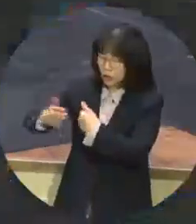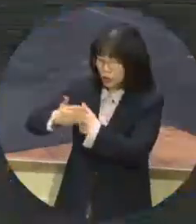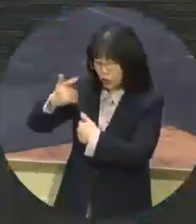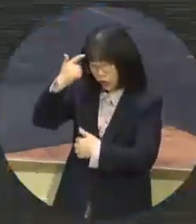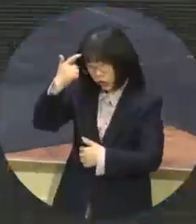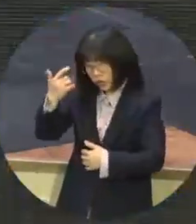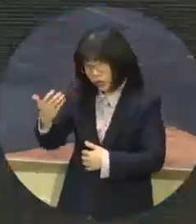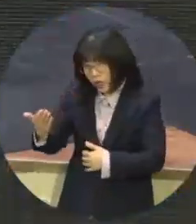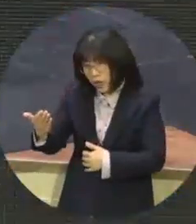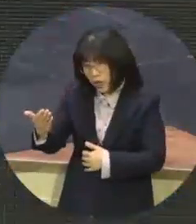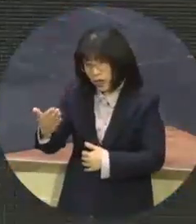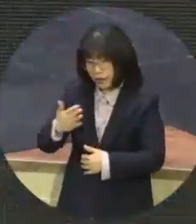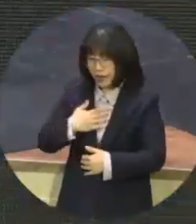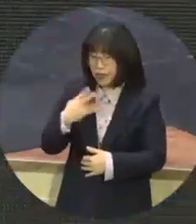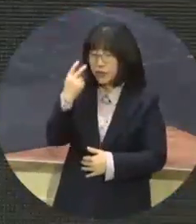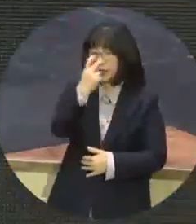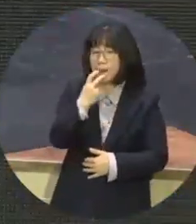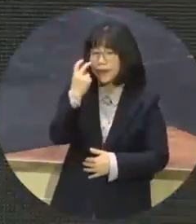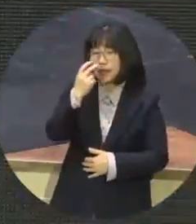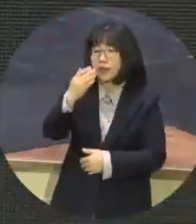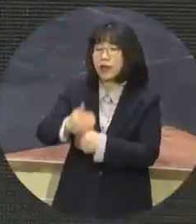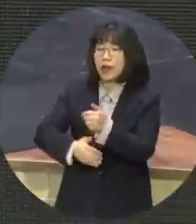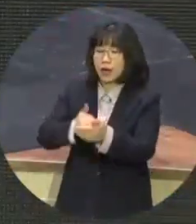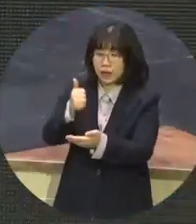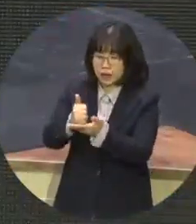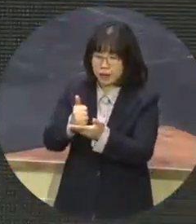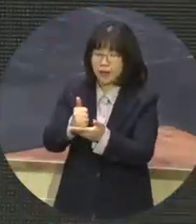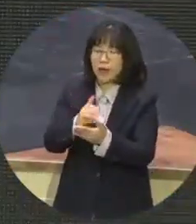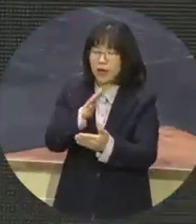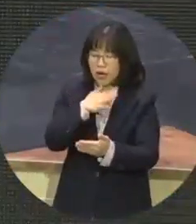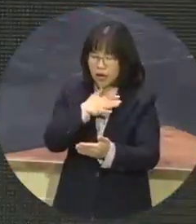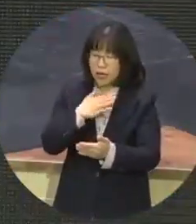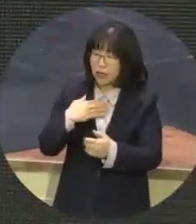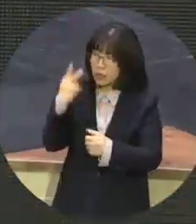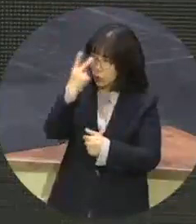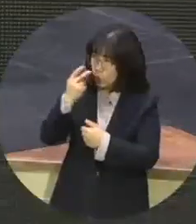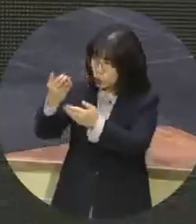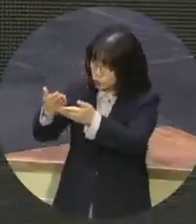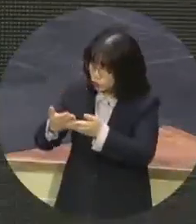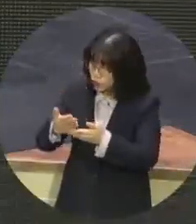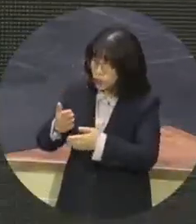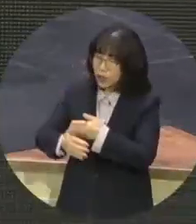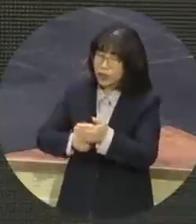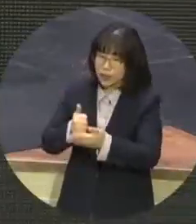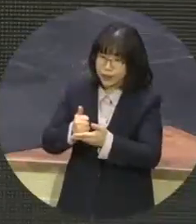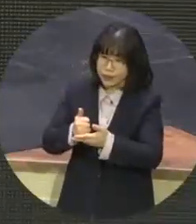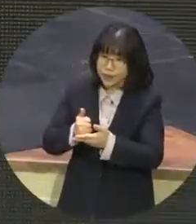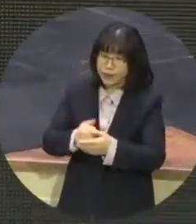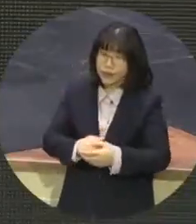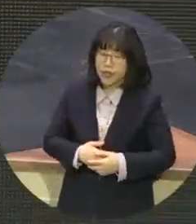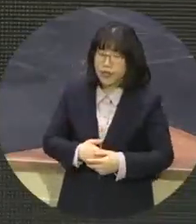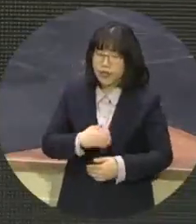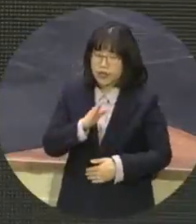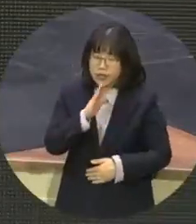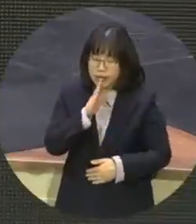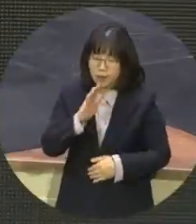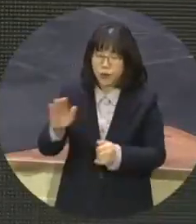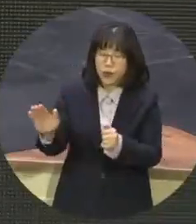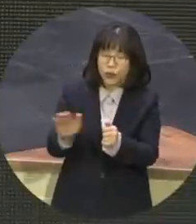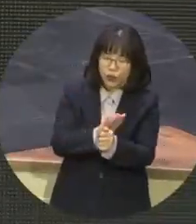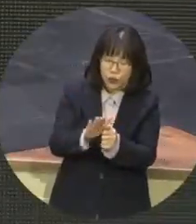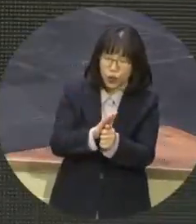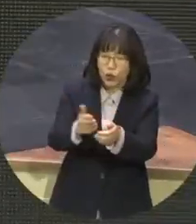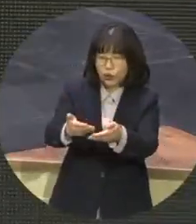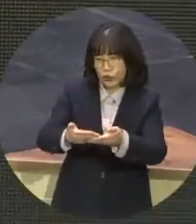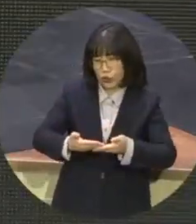살피시는 하나님이라고 하갈은 그렇게 체험을 하게 됩니다. 정말 우리에게 참된 위로와 평안을 주는